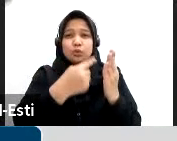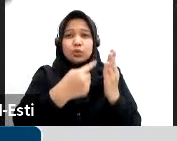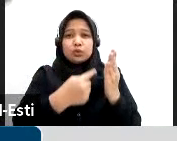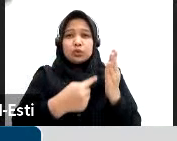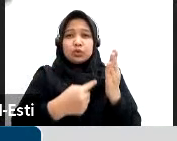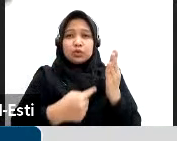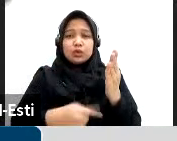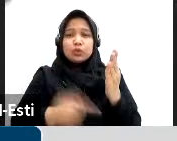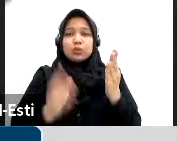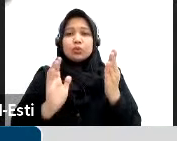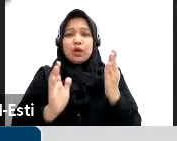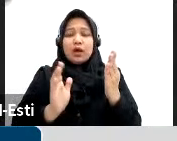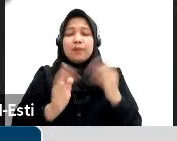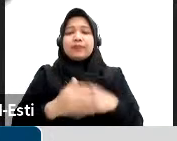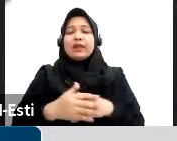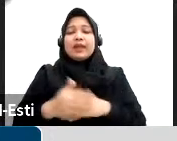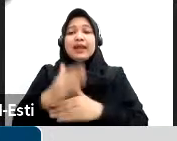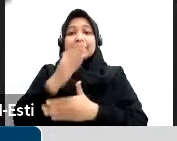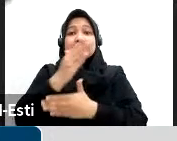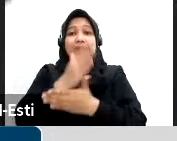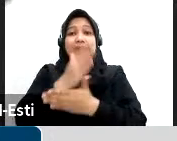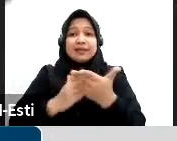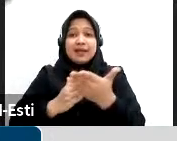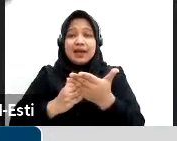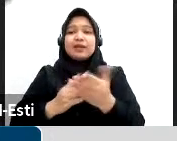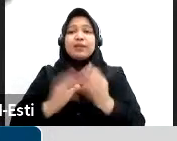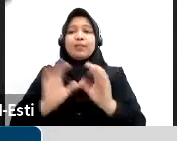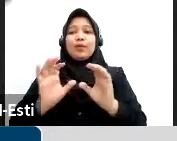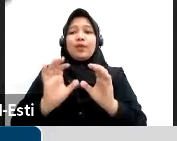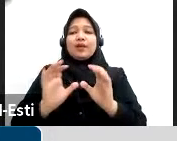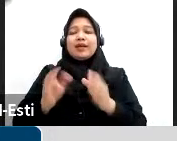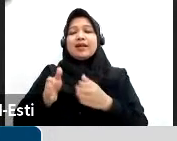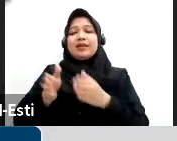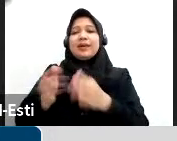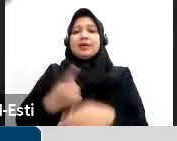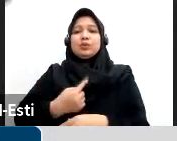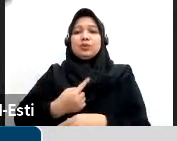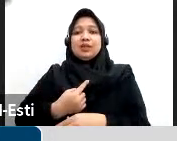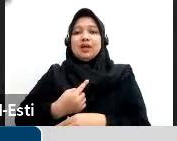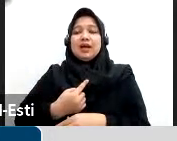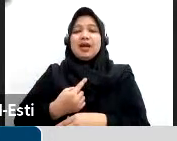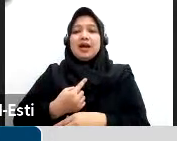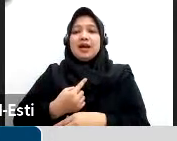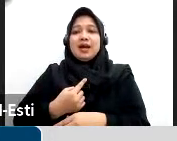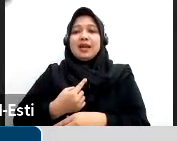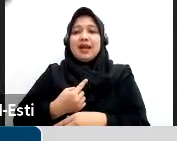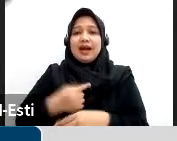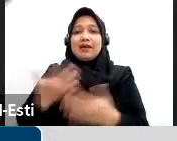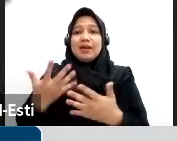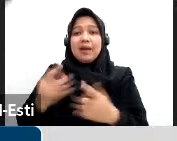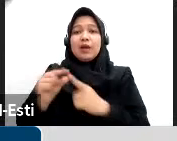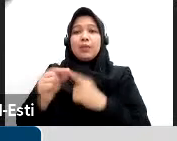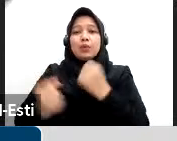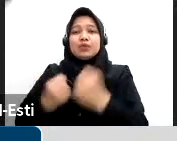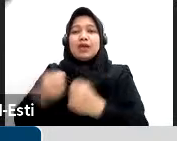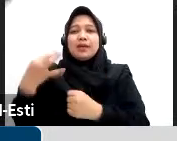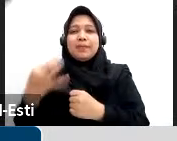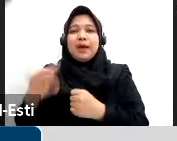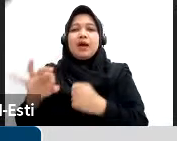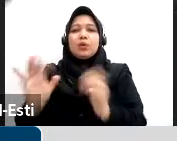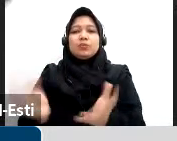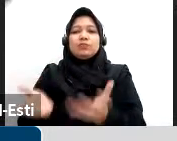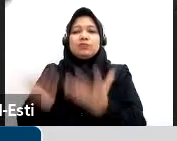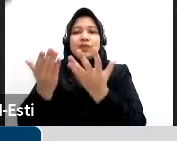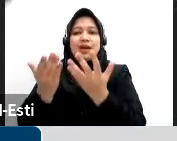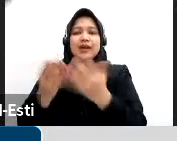apa namanya sebagian besar adalah dari perfector dalam halnya elestart dalam dalam konteks ini